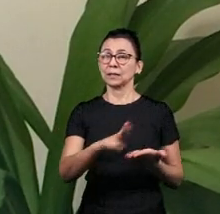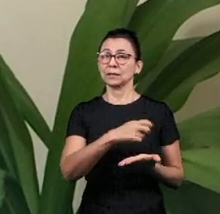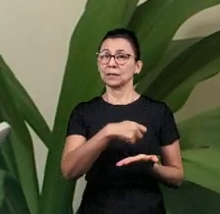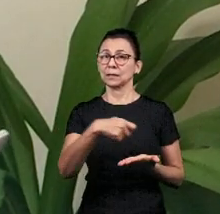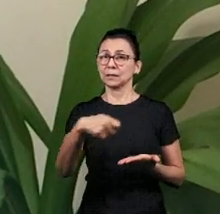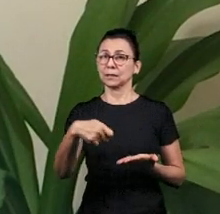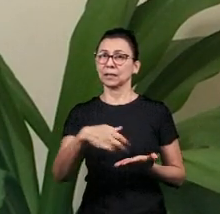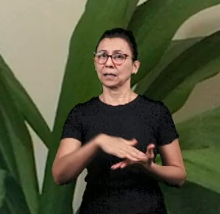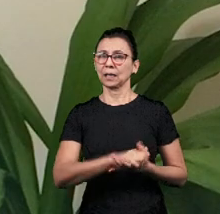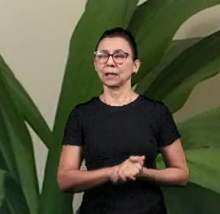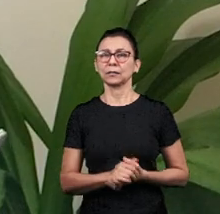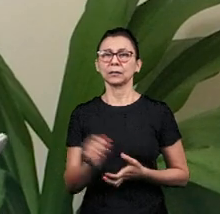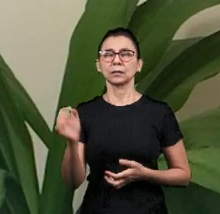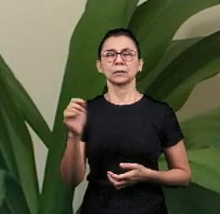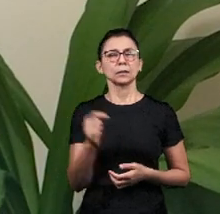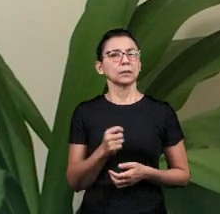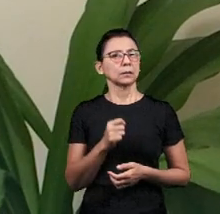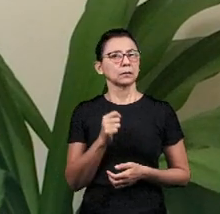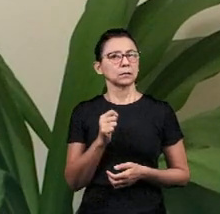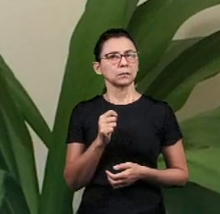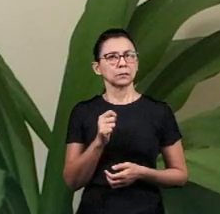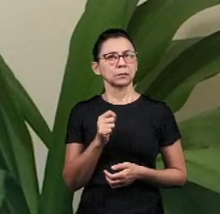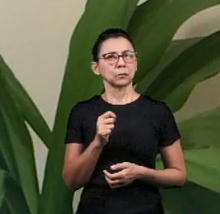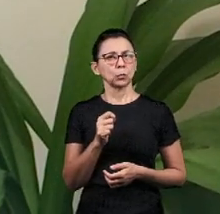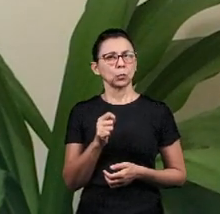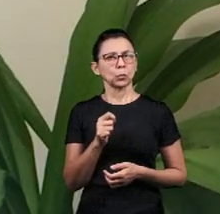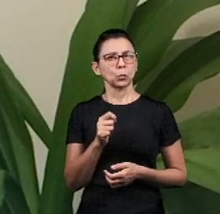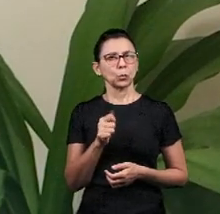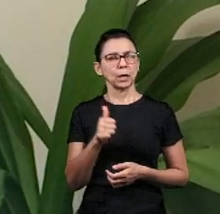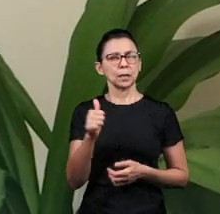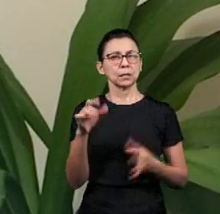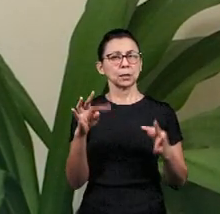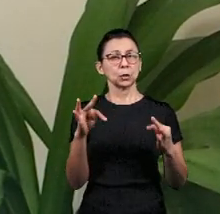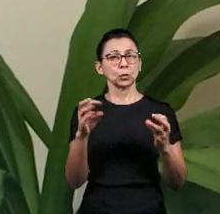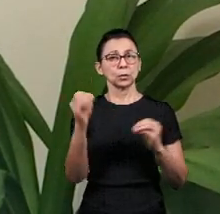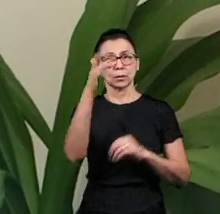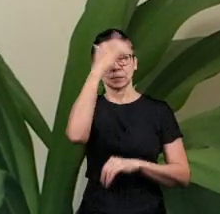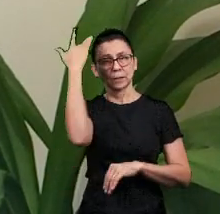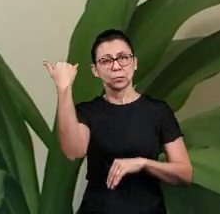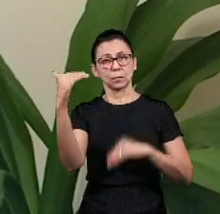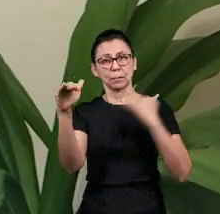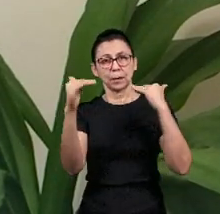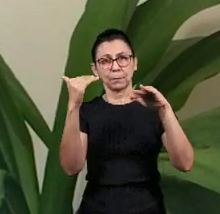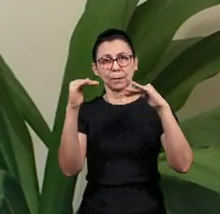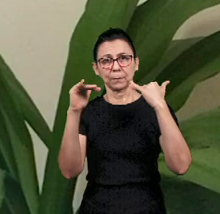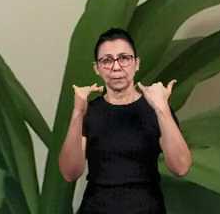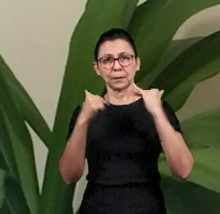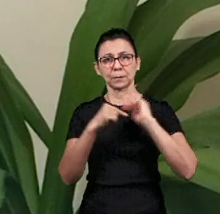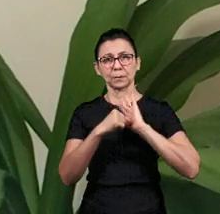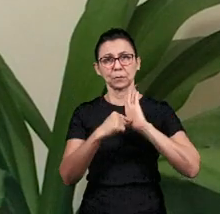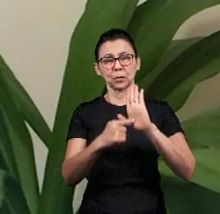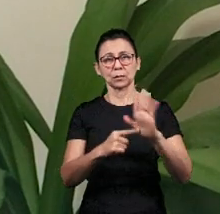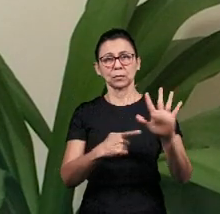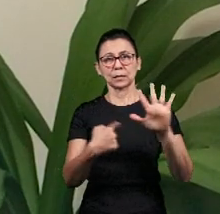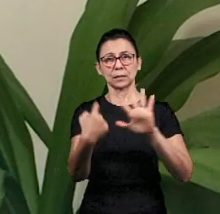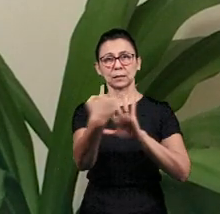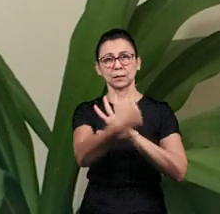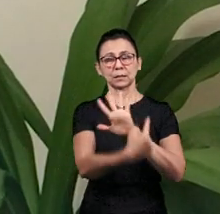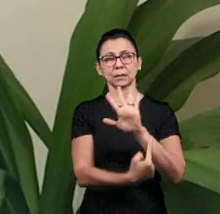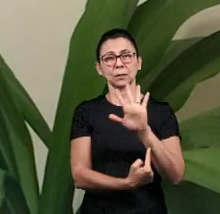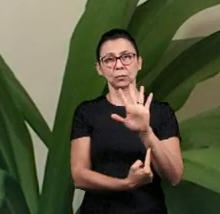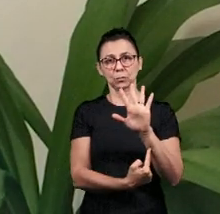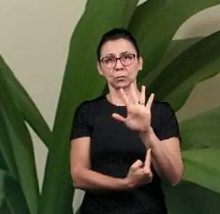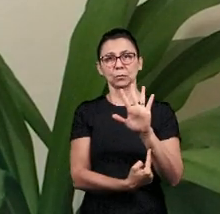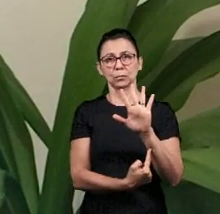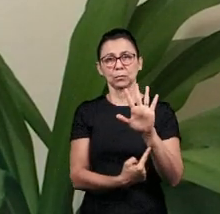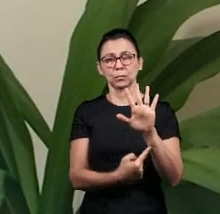faite pour presque tous les frères et sœurs qui ont envoyé de contributions, de participation des études, où est cité les 5